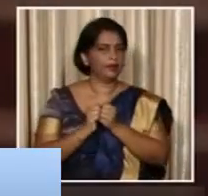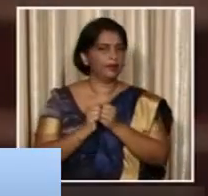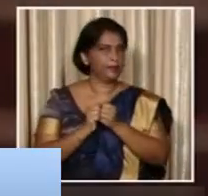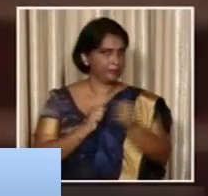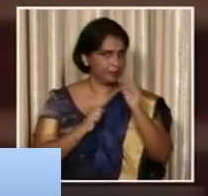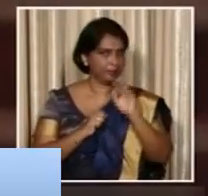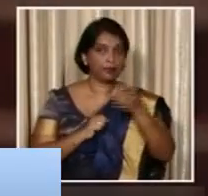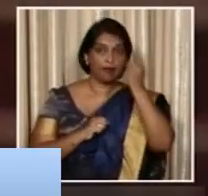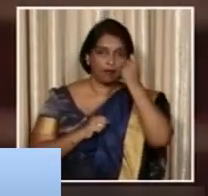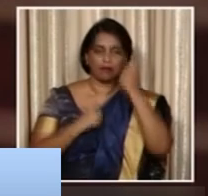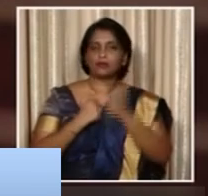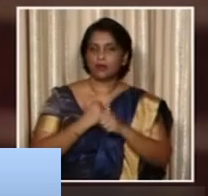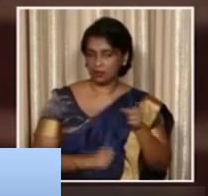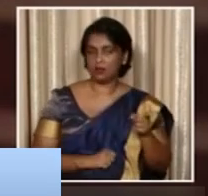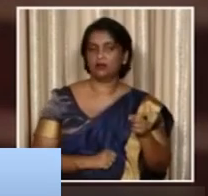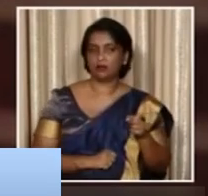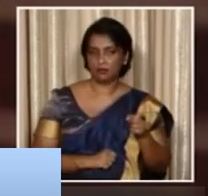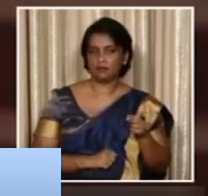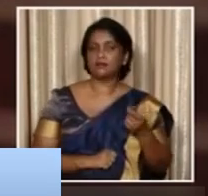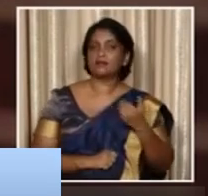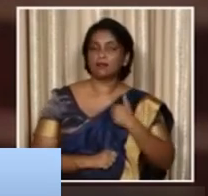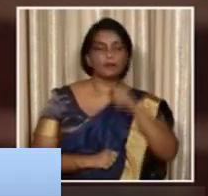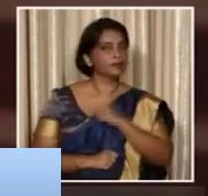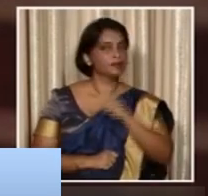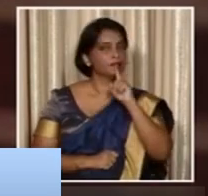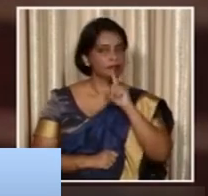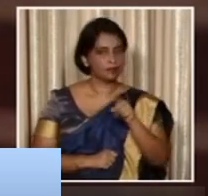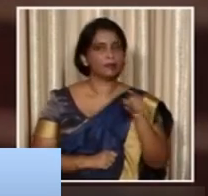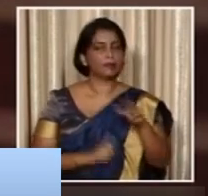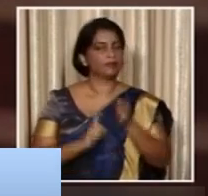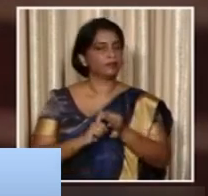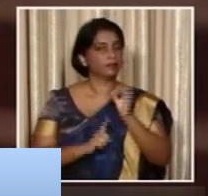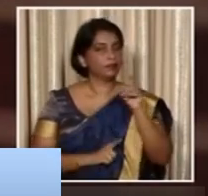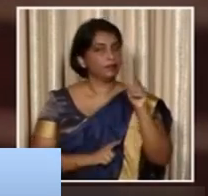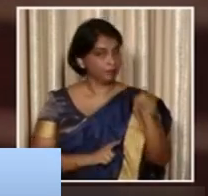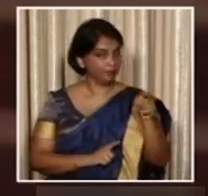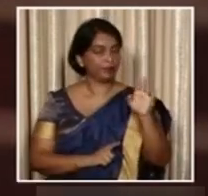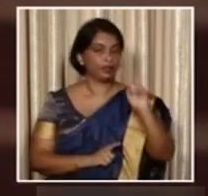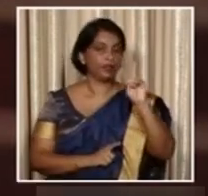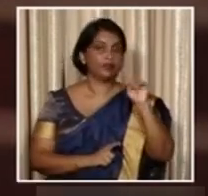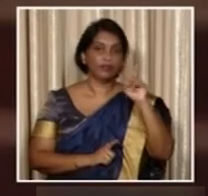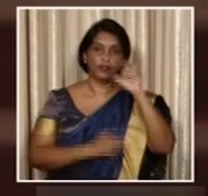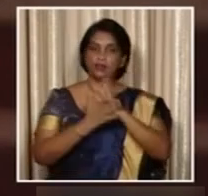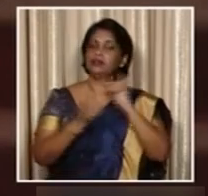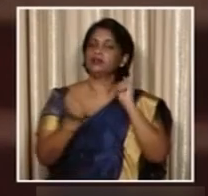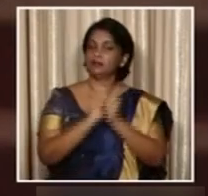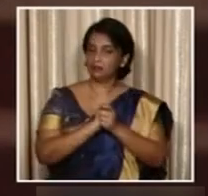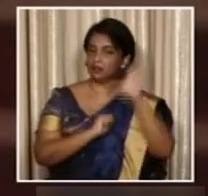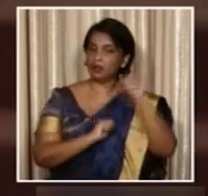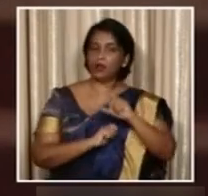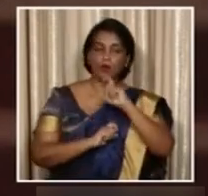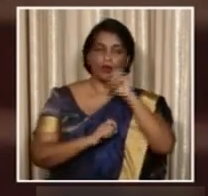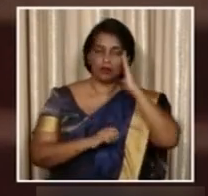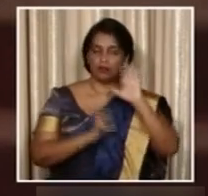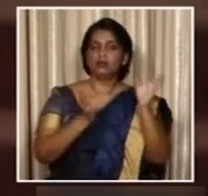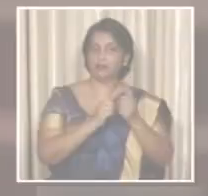කියන මතයක් හදන්න උත්සාහයක් කරනවා. අපි පැහැදිලිව කියන්න ඕනි ජනාධිපතිතුමා තමයි 21 වෙනි ව්‍යවස්ථා සංශෝධනය ගෙනලා අධිකරණ ස්වාධීන